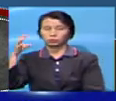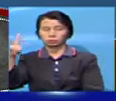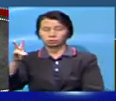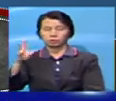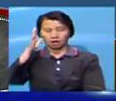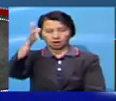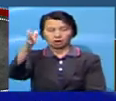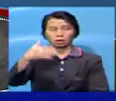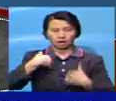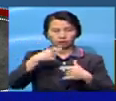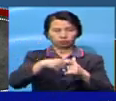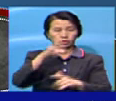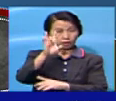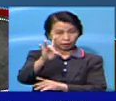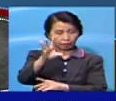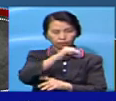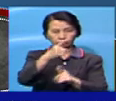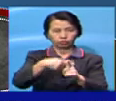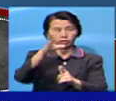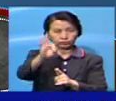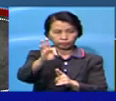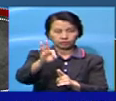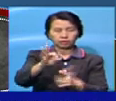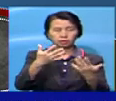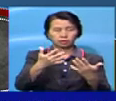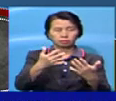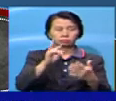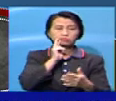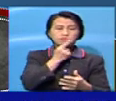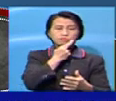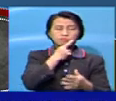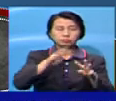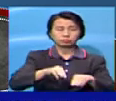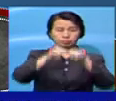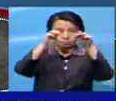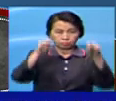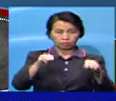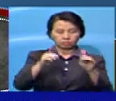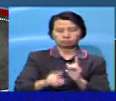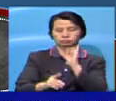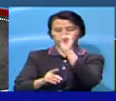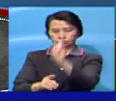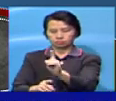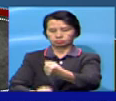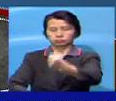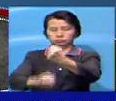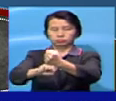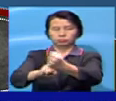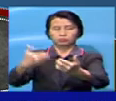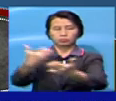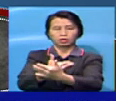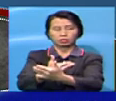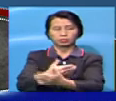dijadual berlangsung pada bulan ogos dan September ini rangkaian restoran makanan segera McDonald's tampil sebagai penaja terbaharu